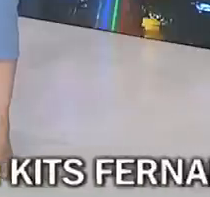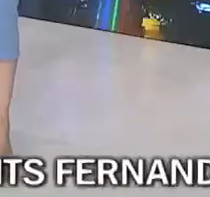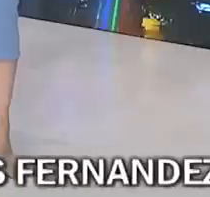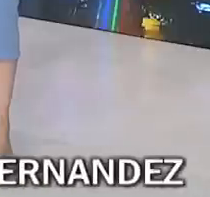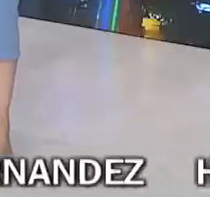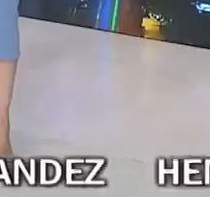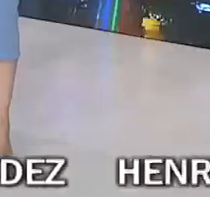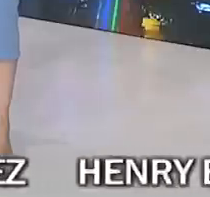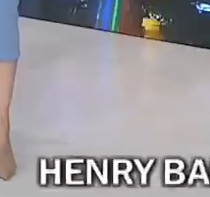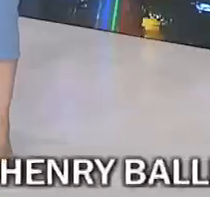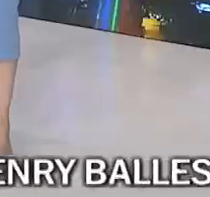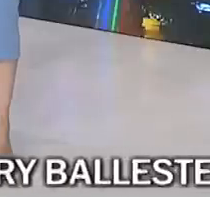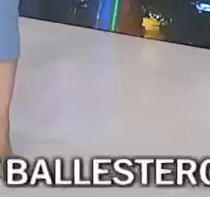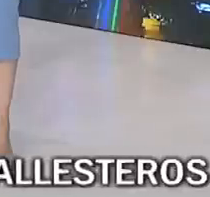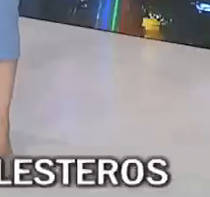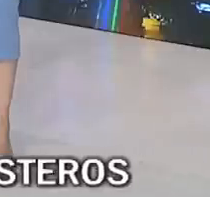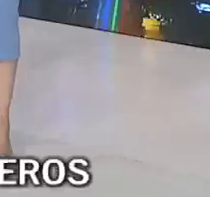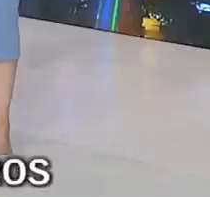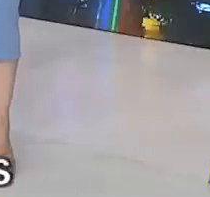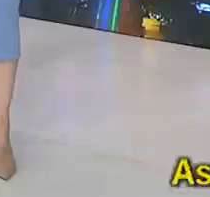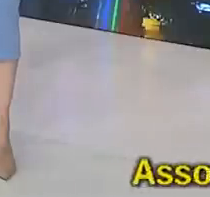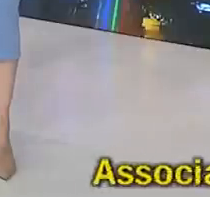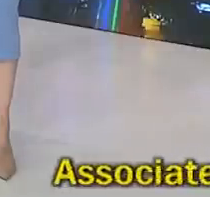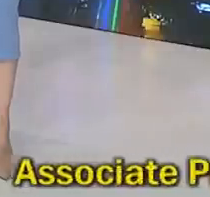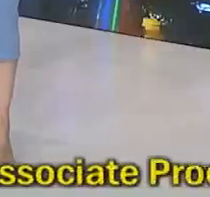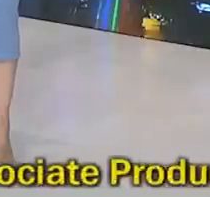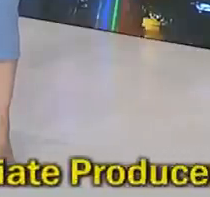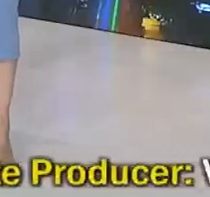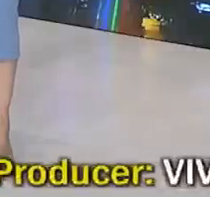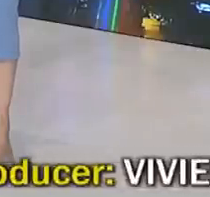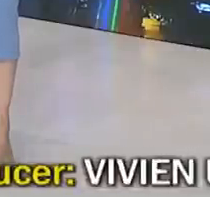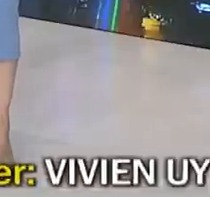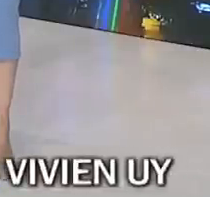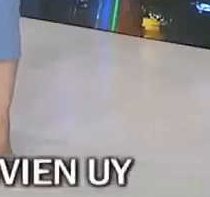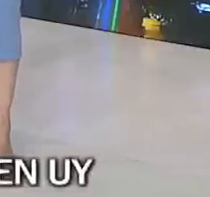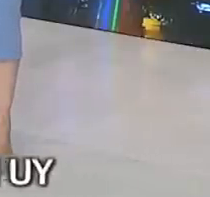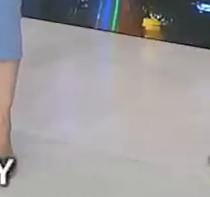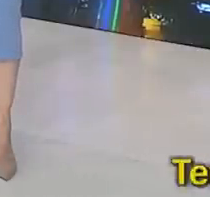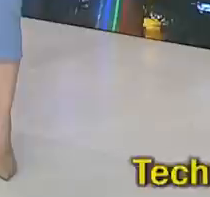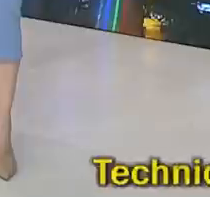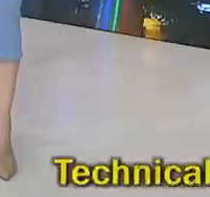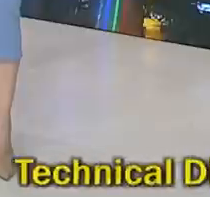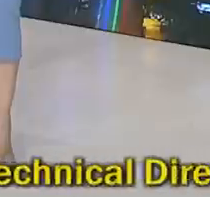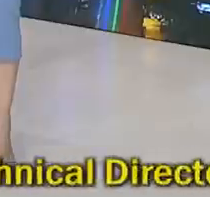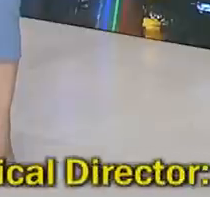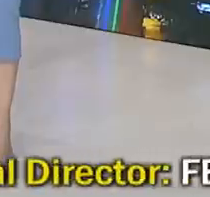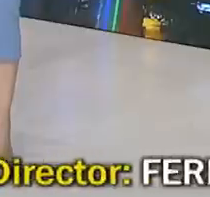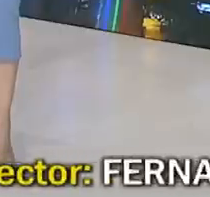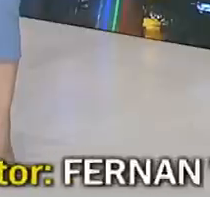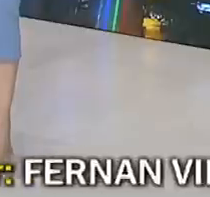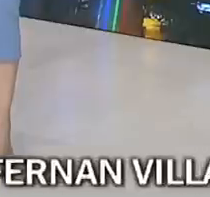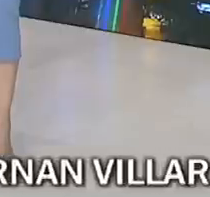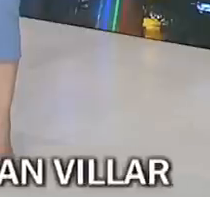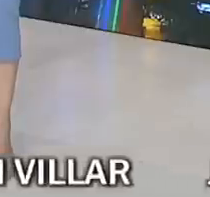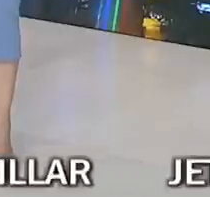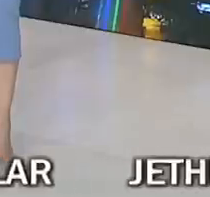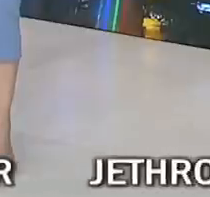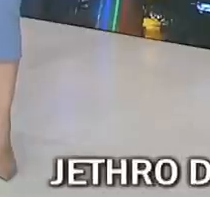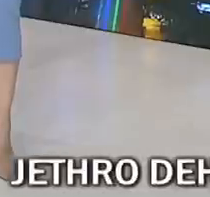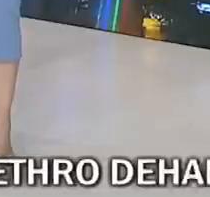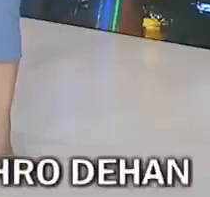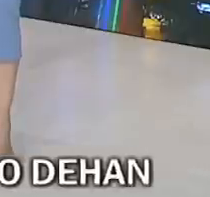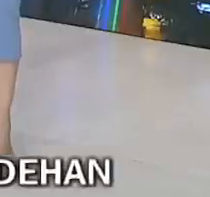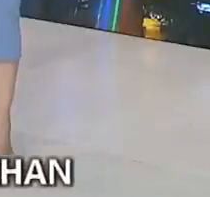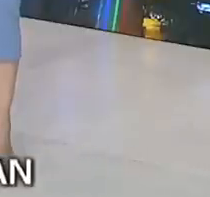Davila. Ako po si Bernadette Sembrano. Nandito po kami para sa inyo, saan man sa mundo. Anumang hamon, anumang